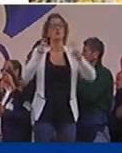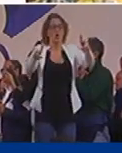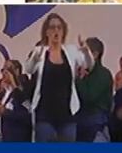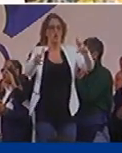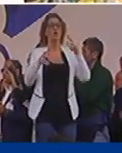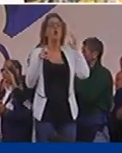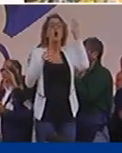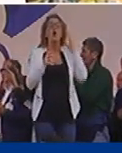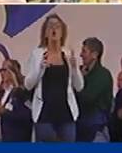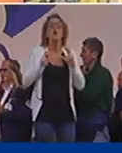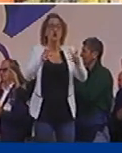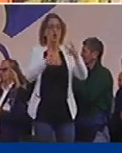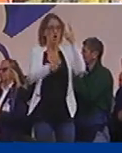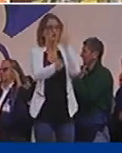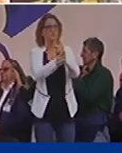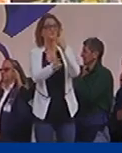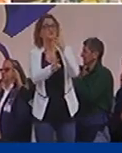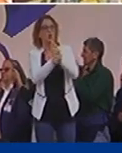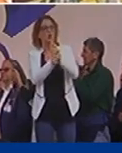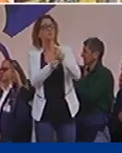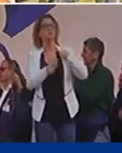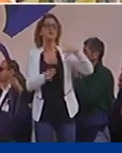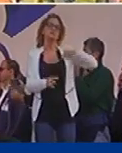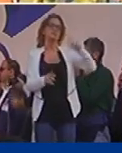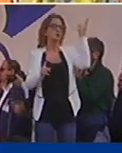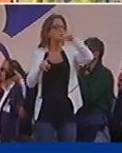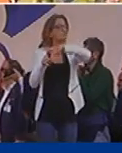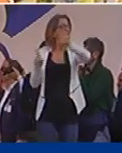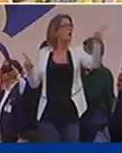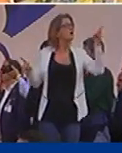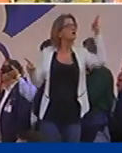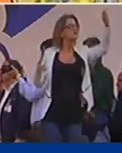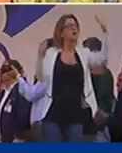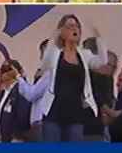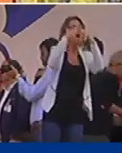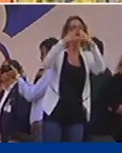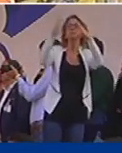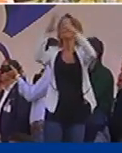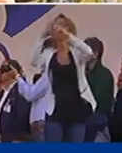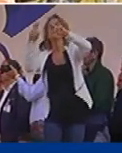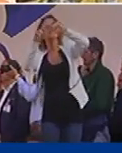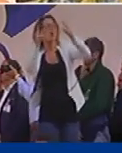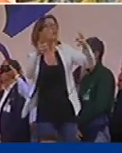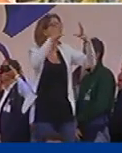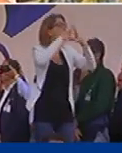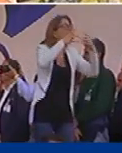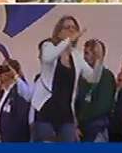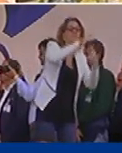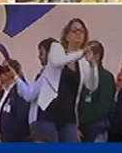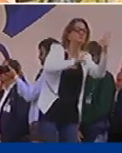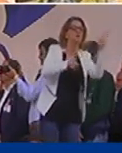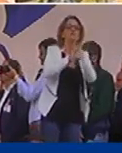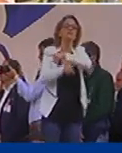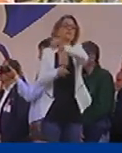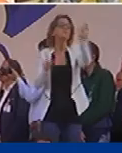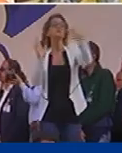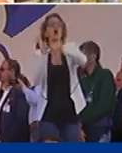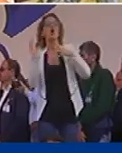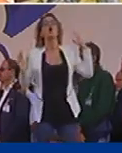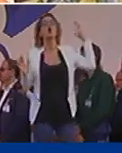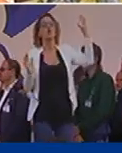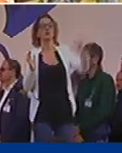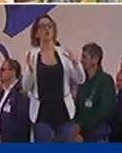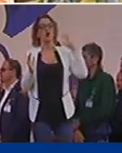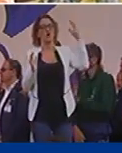Fuori l'orgoglio. Spero che domani torniate a casa, in azienda, in negozio, in fabbrica con orgoglio. La